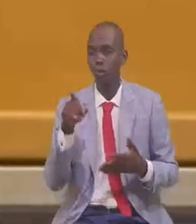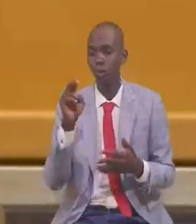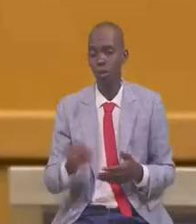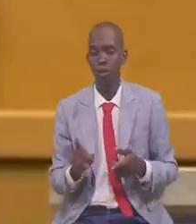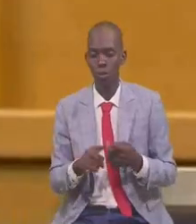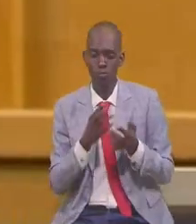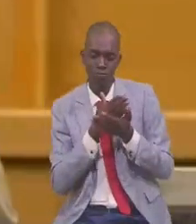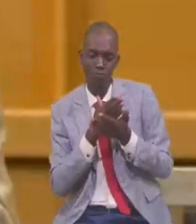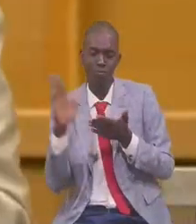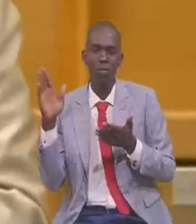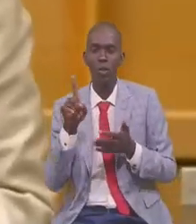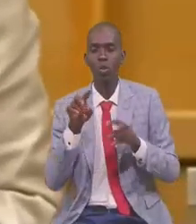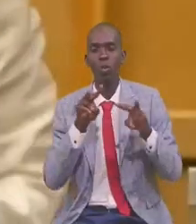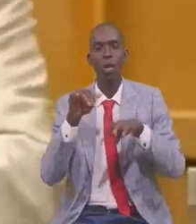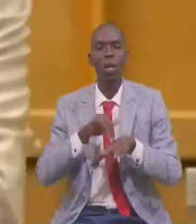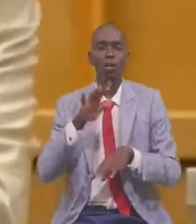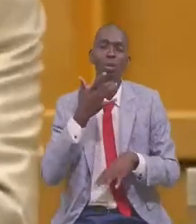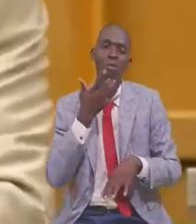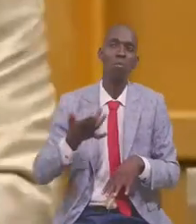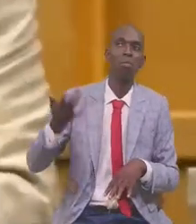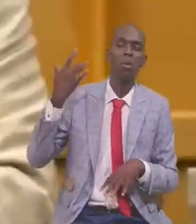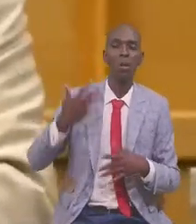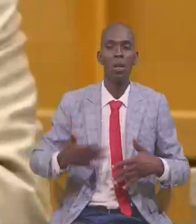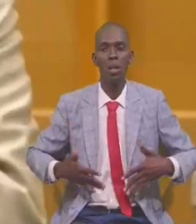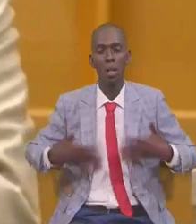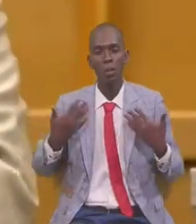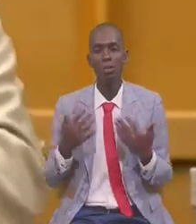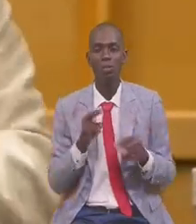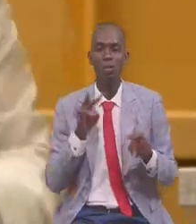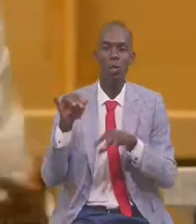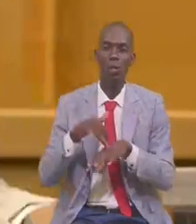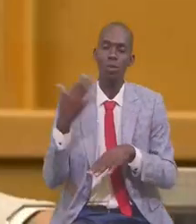Regarde ta vie précédente. Tes engagements précédents,